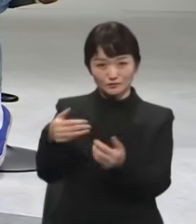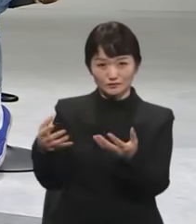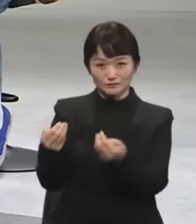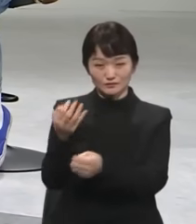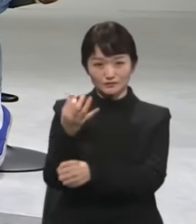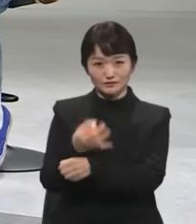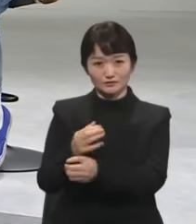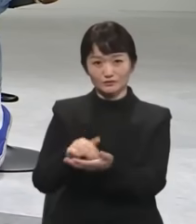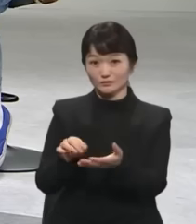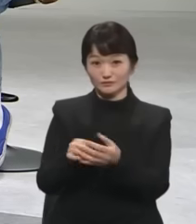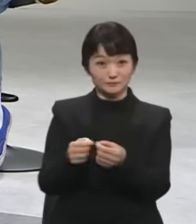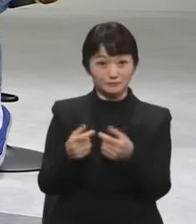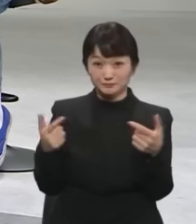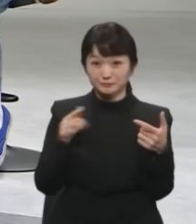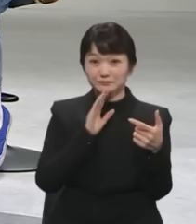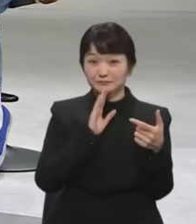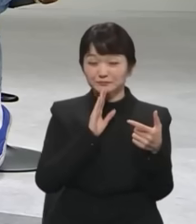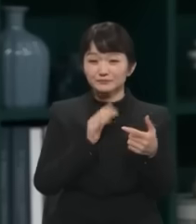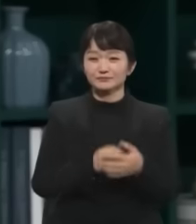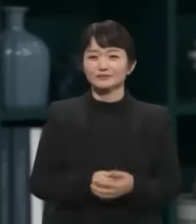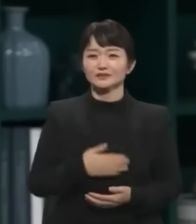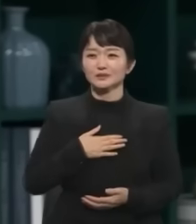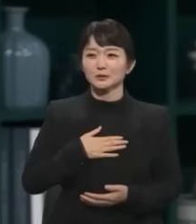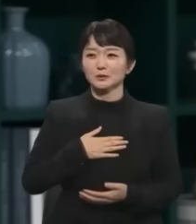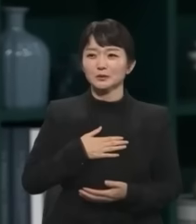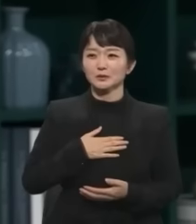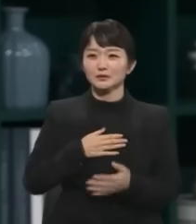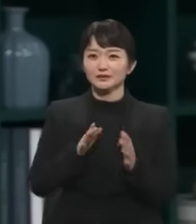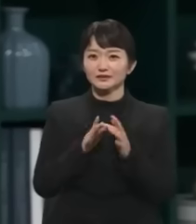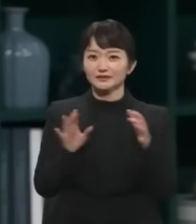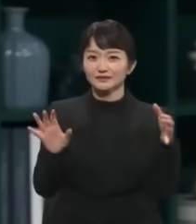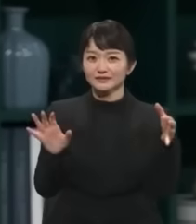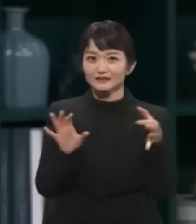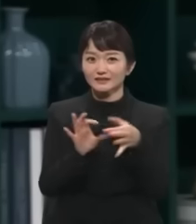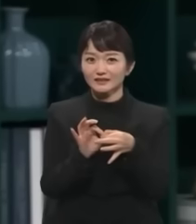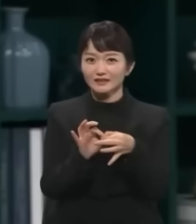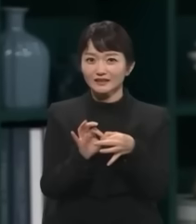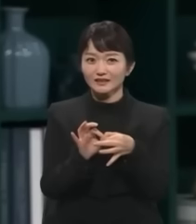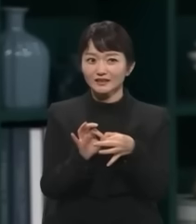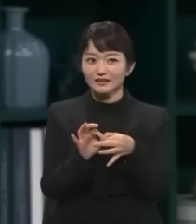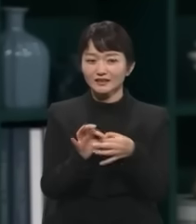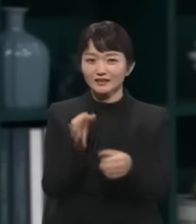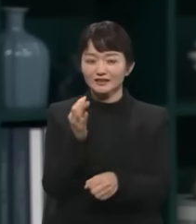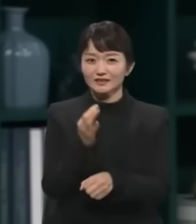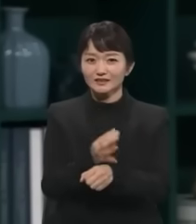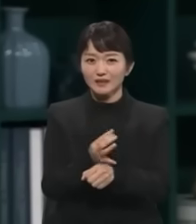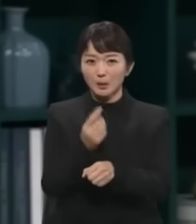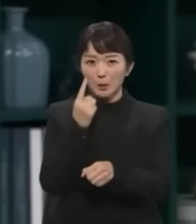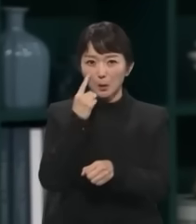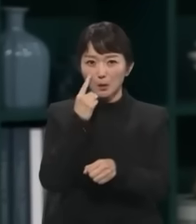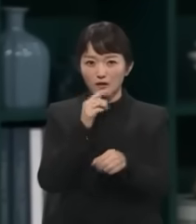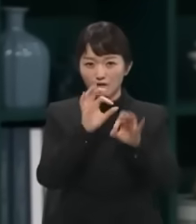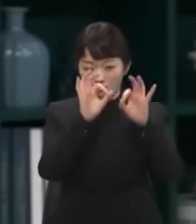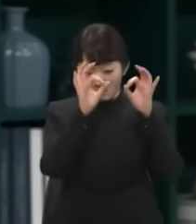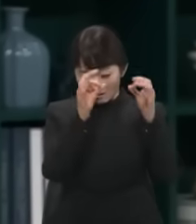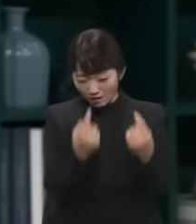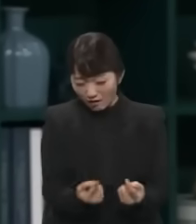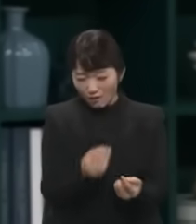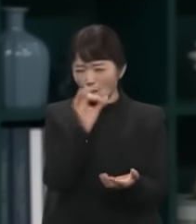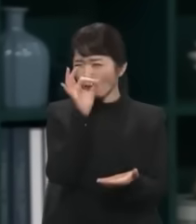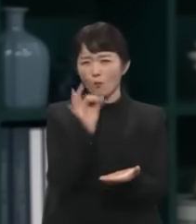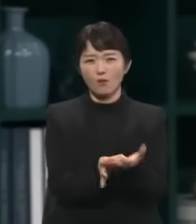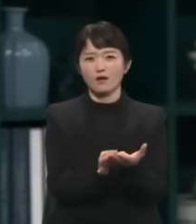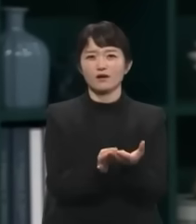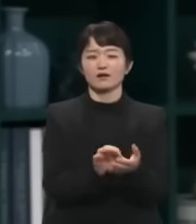조금 늘어난 것 같아요. 맞습니다. 예. 진짜 저도 써보니까 초저가 쇼핑몰로 요즘 유행 중입니다. 네. 예. 그래서